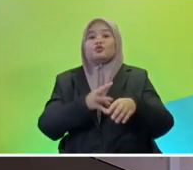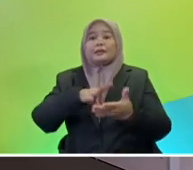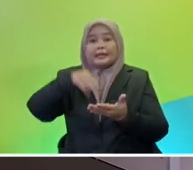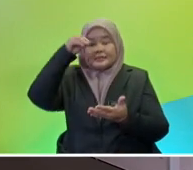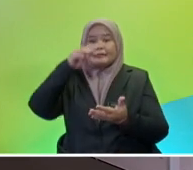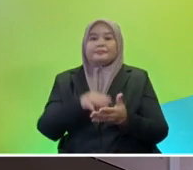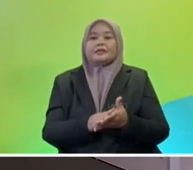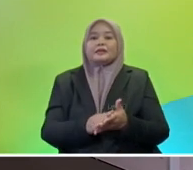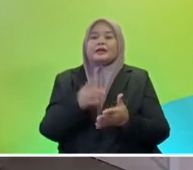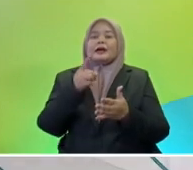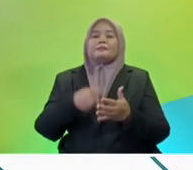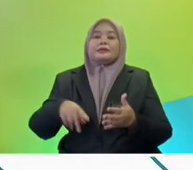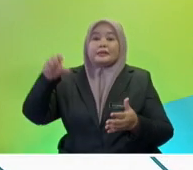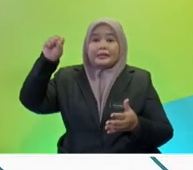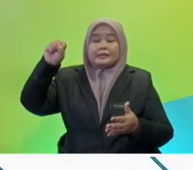ketahui